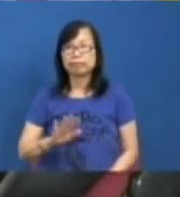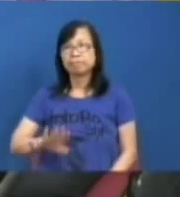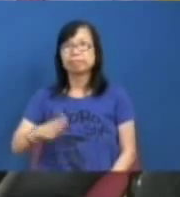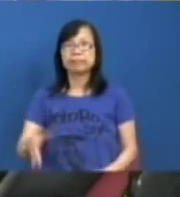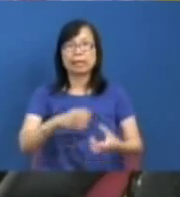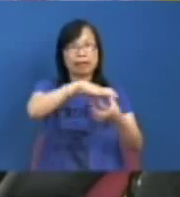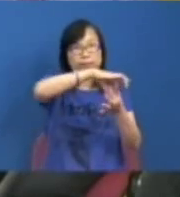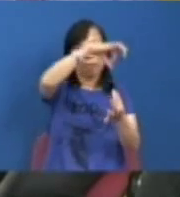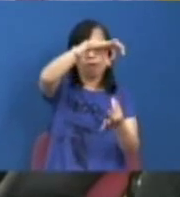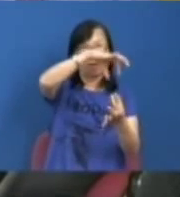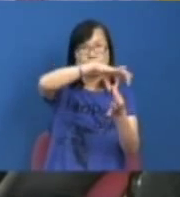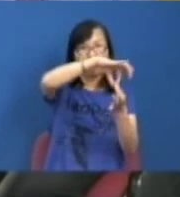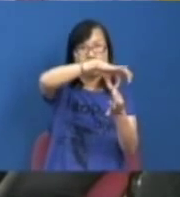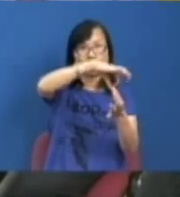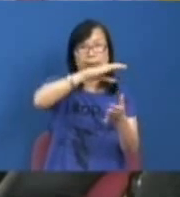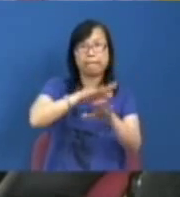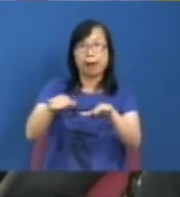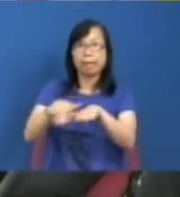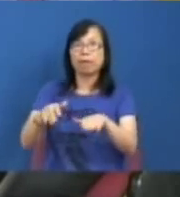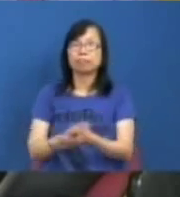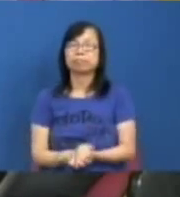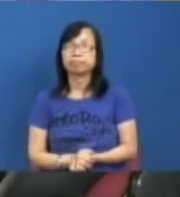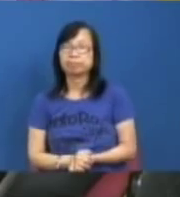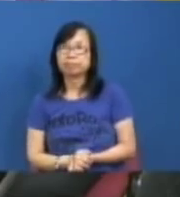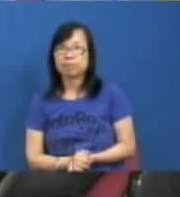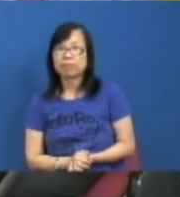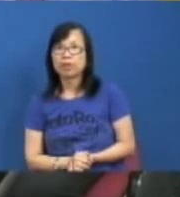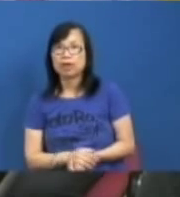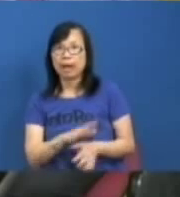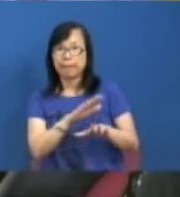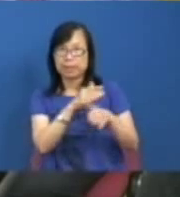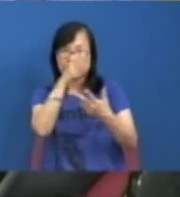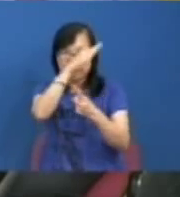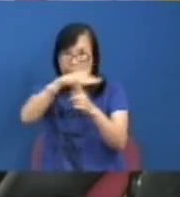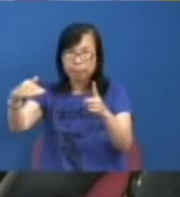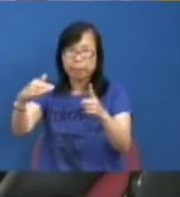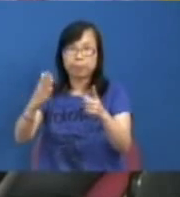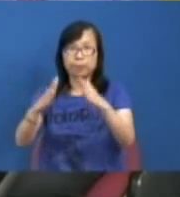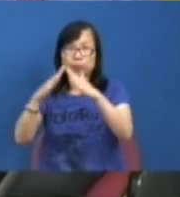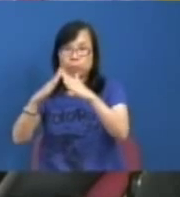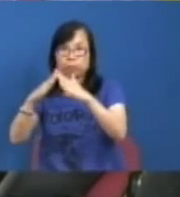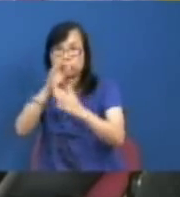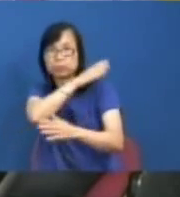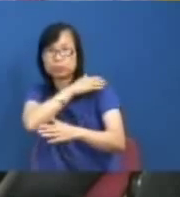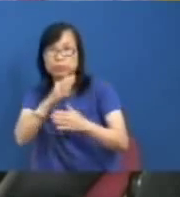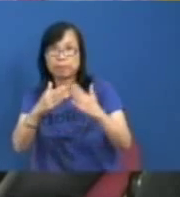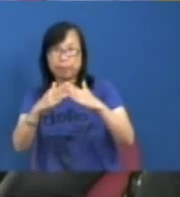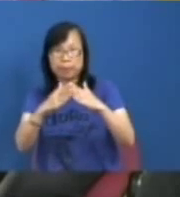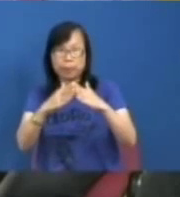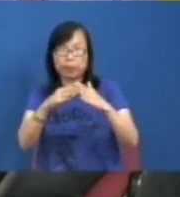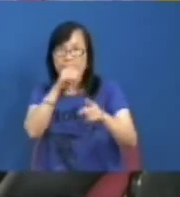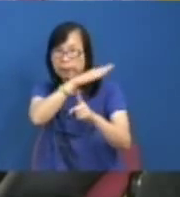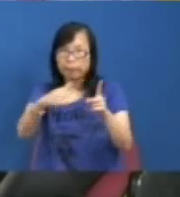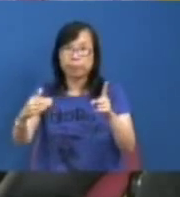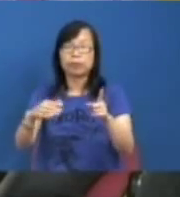得唔好咧，咁變咗嚟講就係咪一半業主一半嗰個法團嘅咧？ 如果在我哋